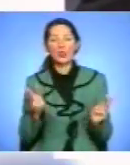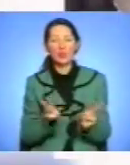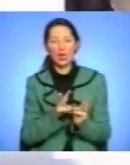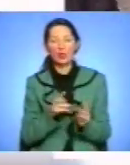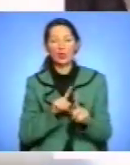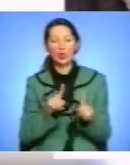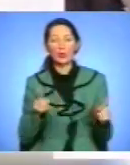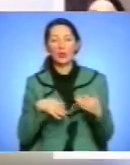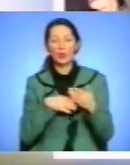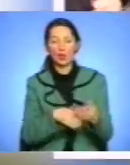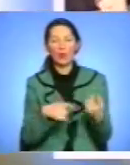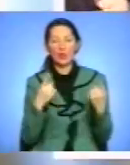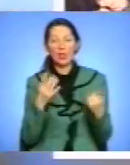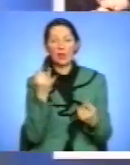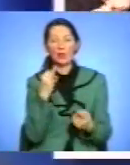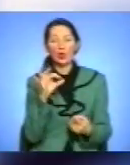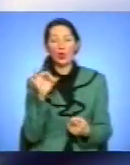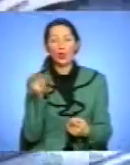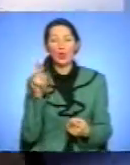і називають її водохресною.